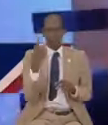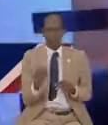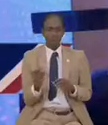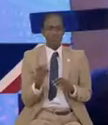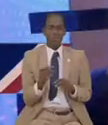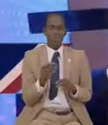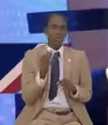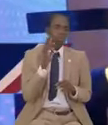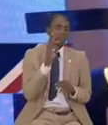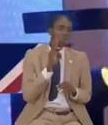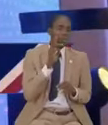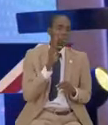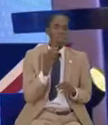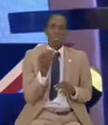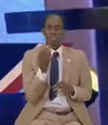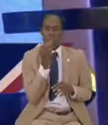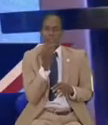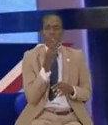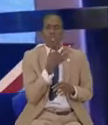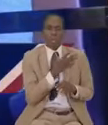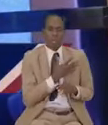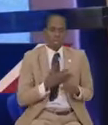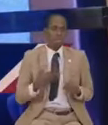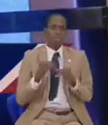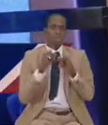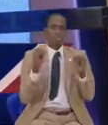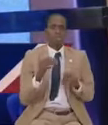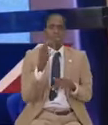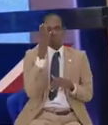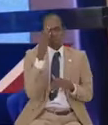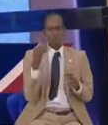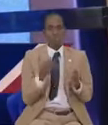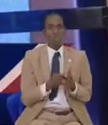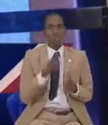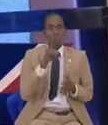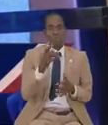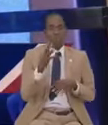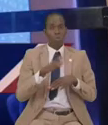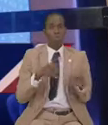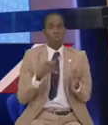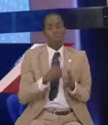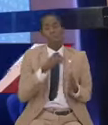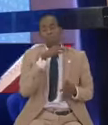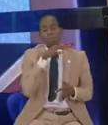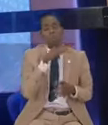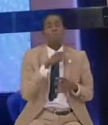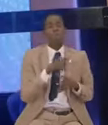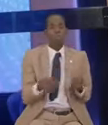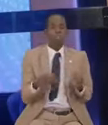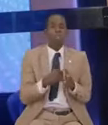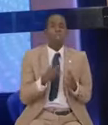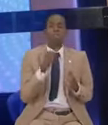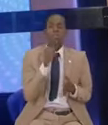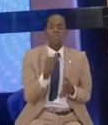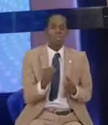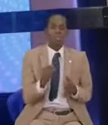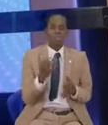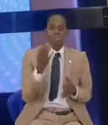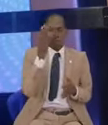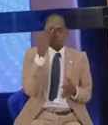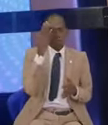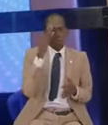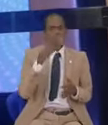les gens qui pressent le son de c'est quelque chose reconnu vous l'appelez à ça c'est une sur reconnue